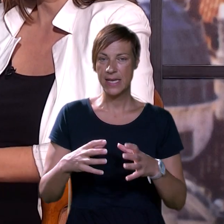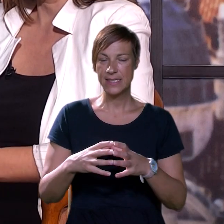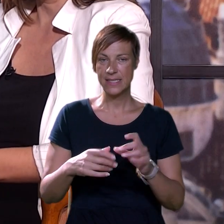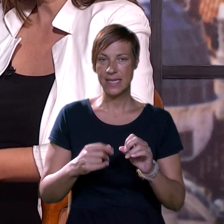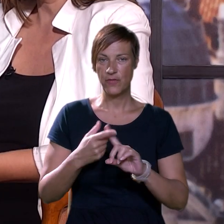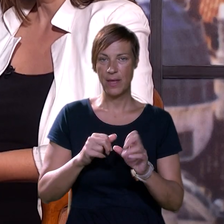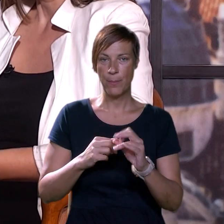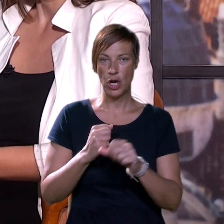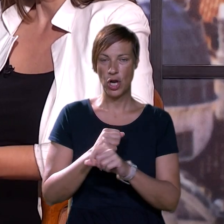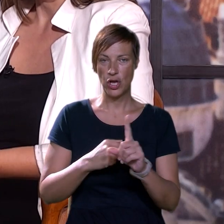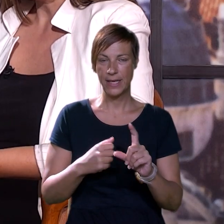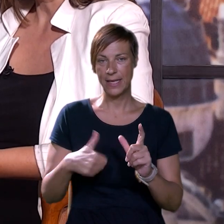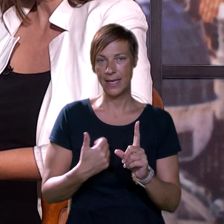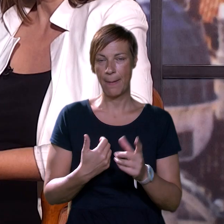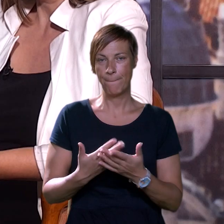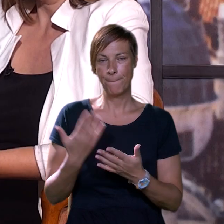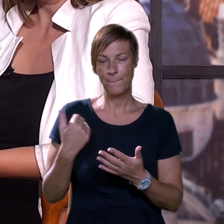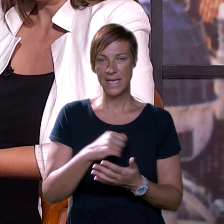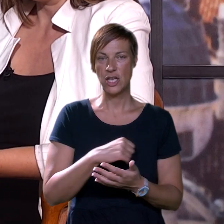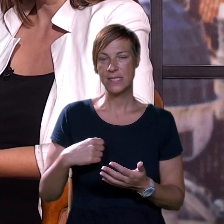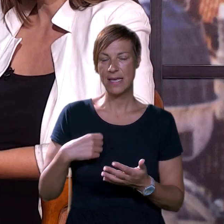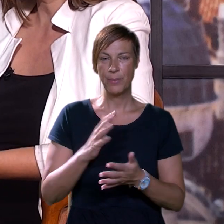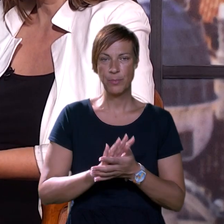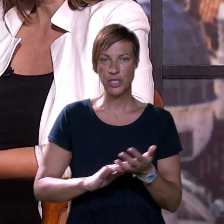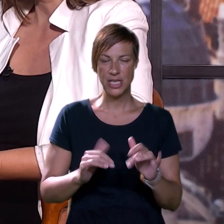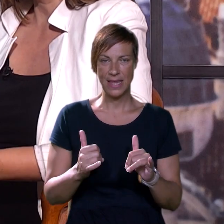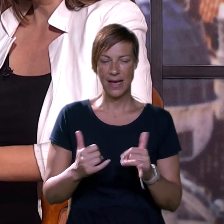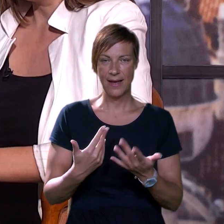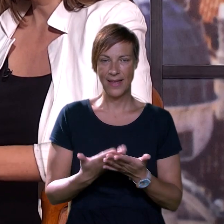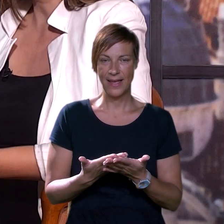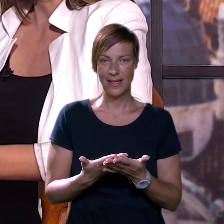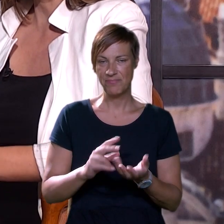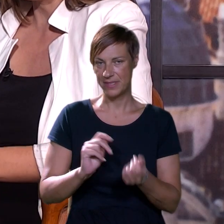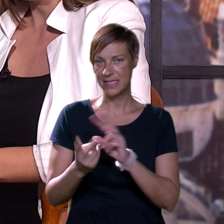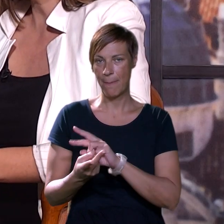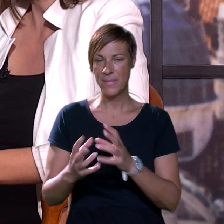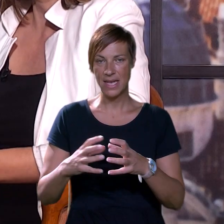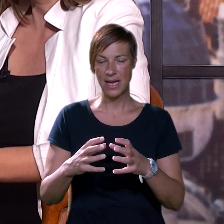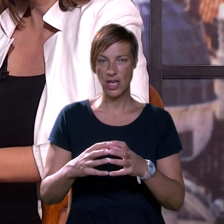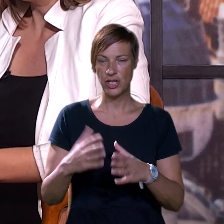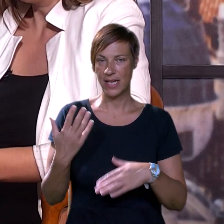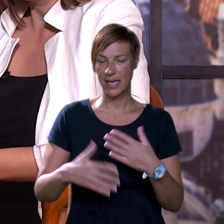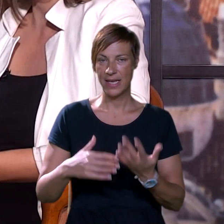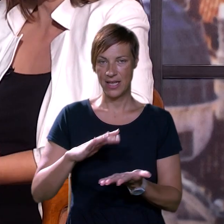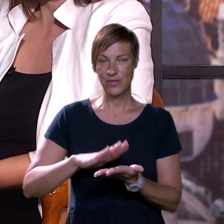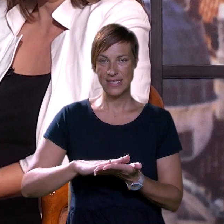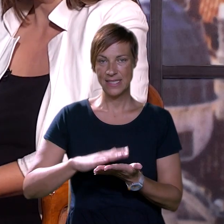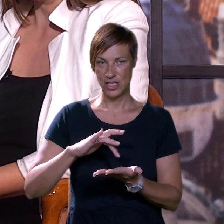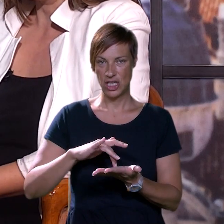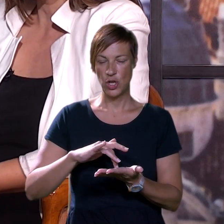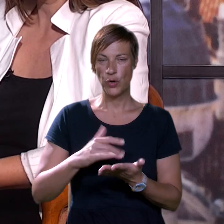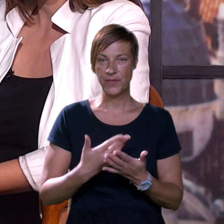odjelu oftalmologije. Prije, je li ste od samih početaka ili ste mijenjali odjel i na kraju se